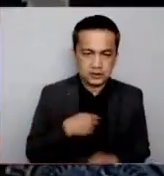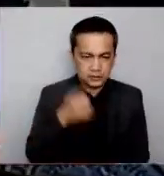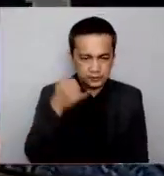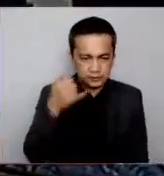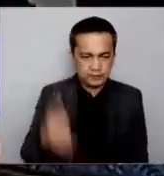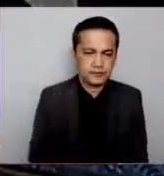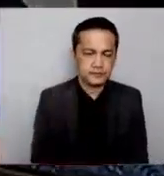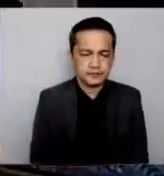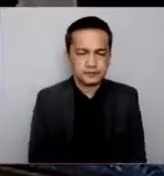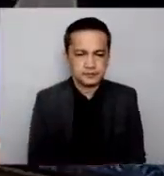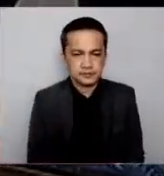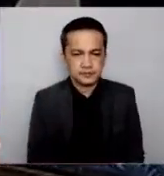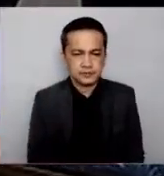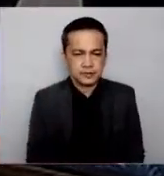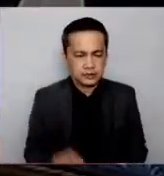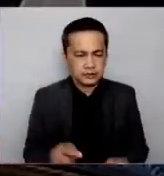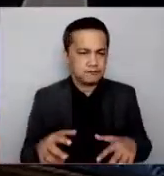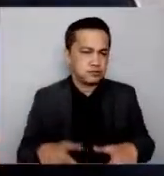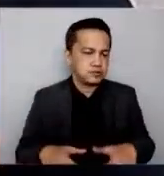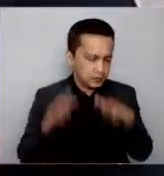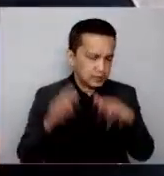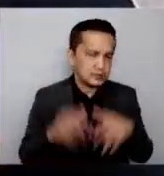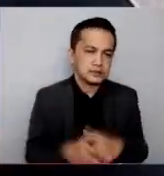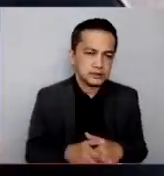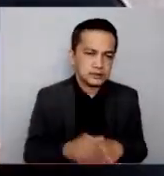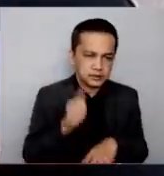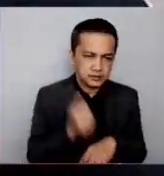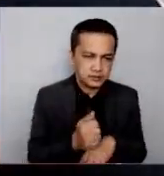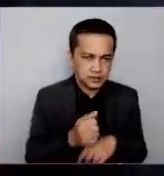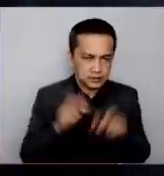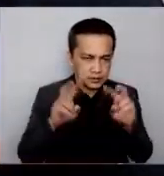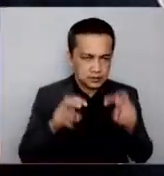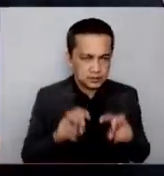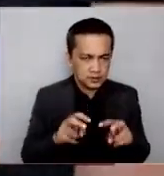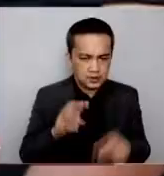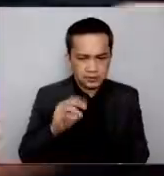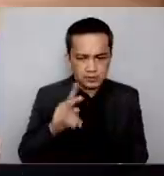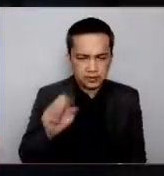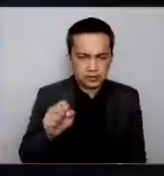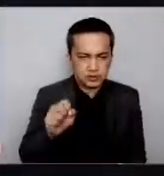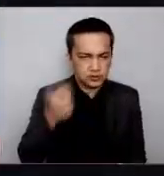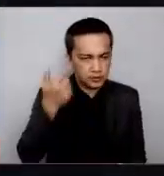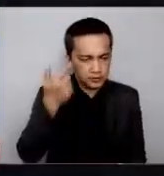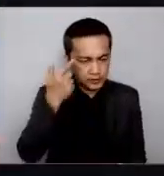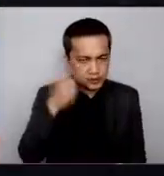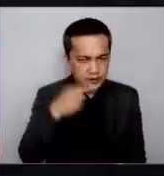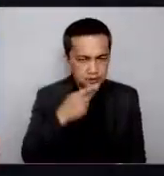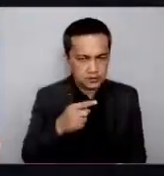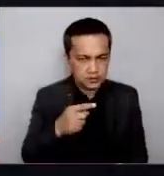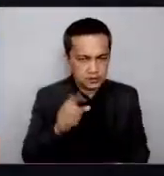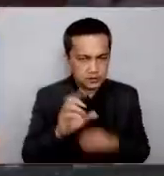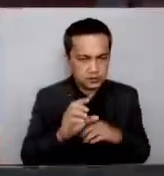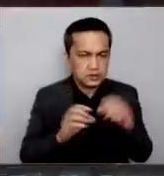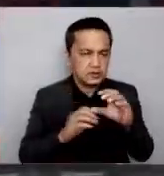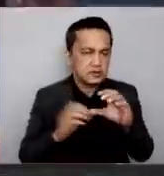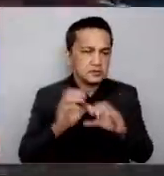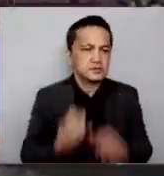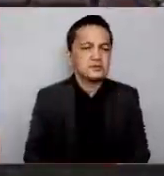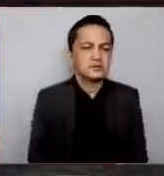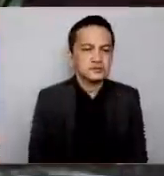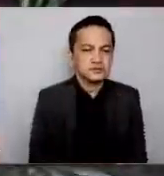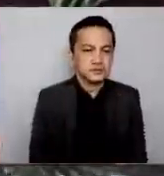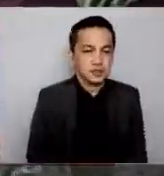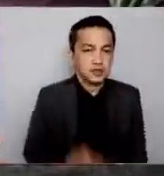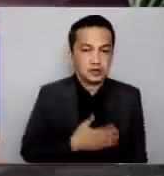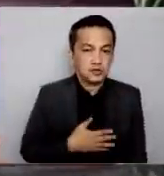dahil sa naranasang matinding pagbaha, nakatakdang imbestiga ng Malolo City Government ang naturang konstruksyon. Nais na rin doon ng mga